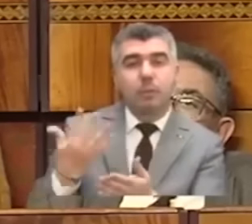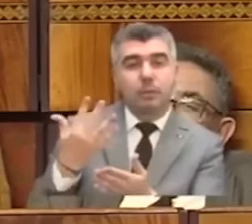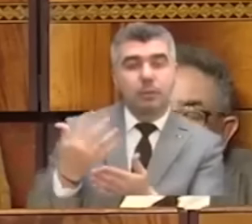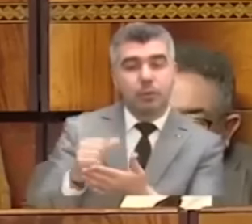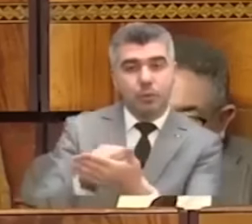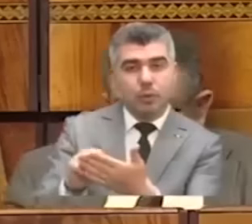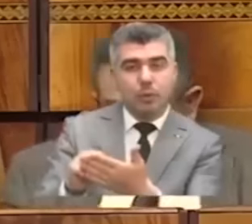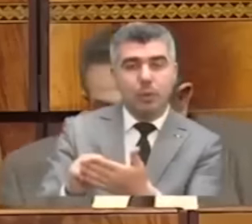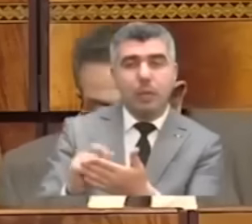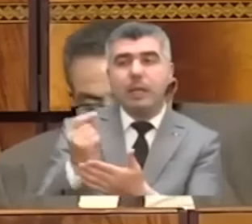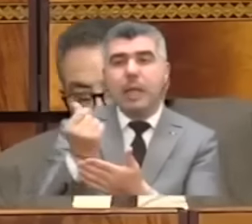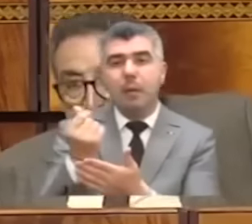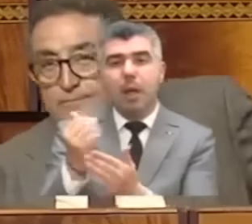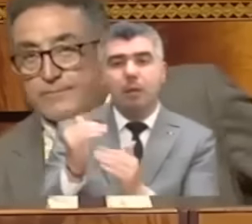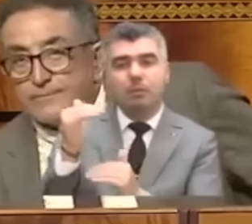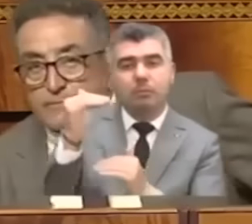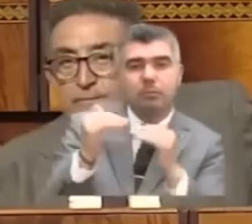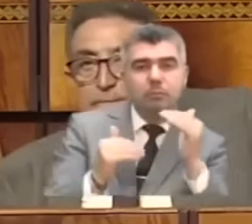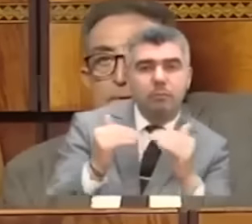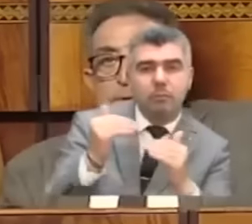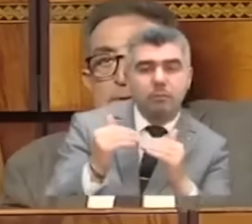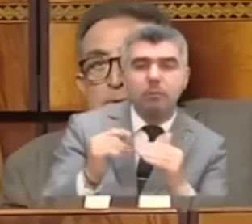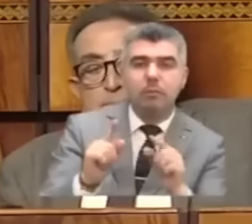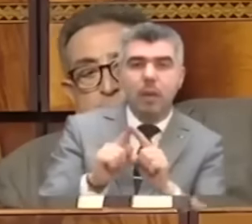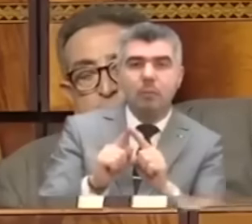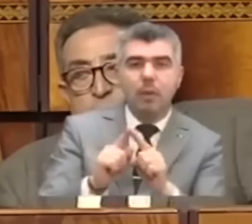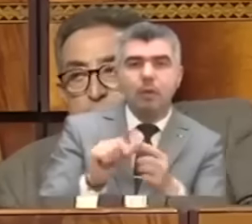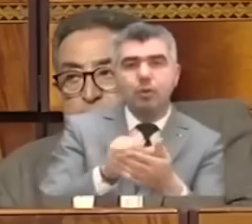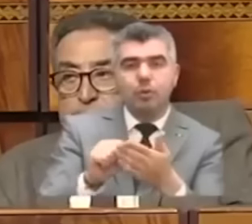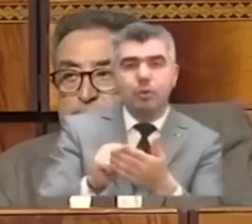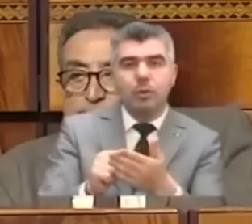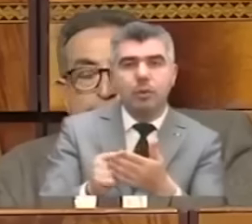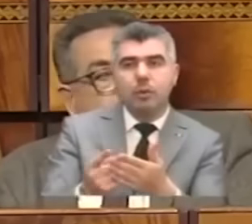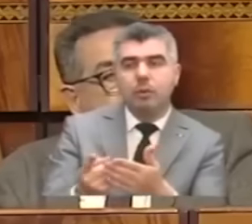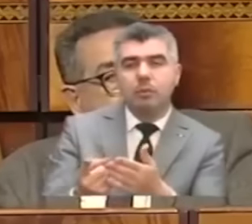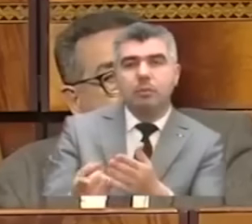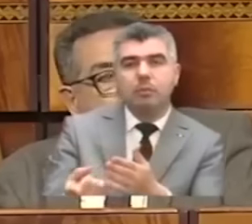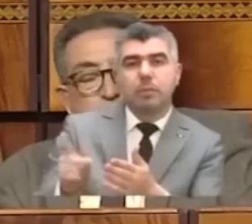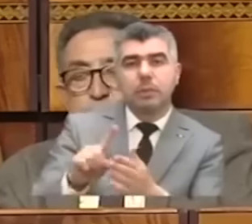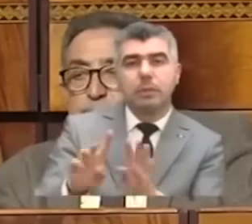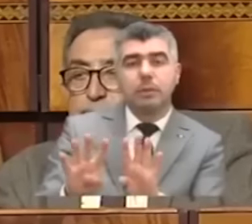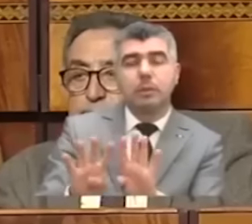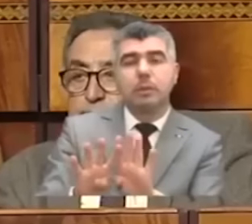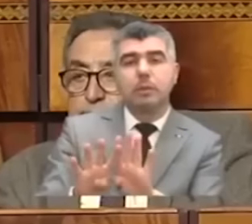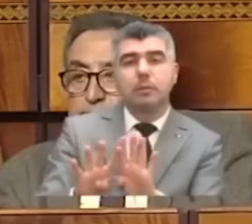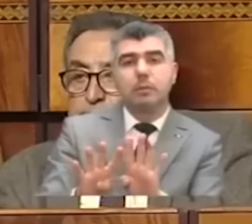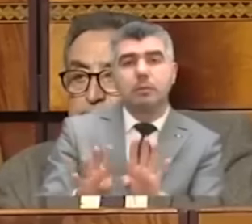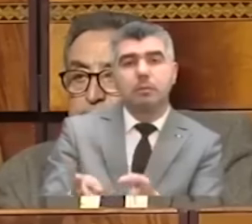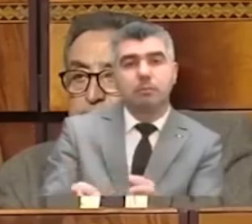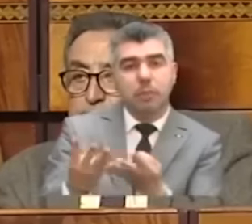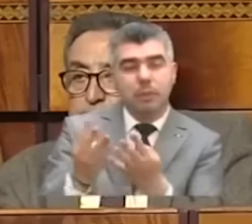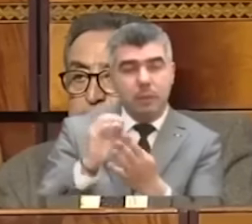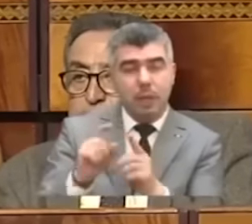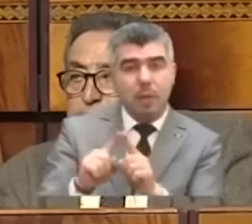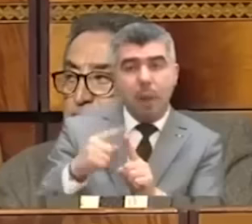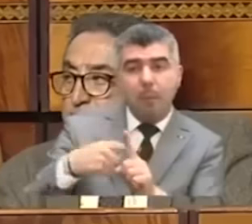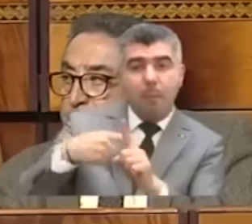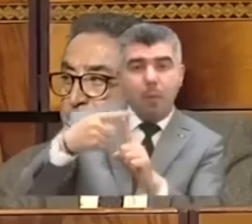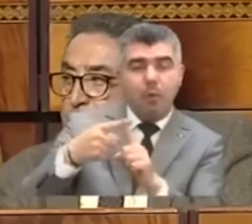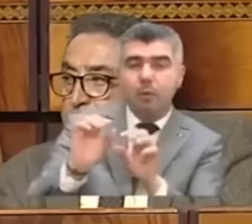الثمن كي تيتقال على أنه ثمن الشراء وهو 1800 درهم، فأضعف الإيمان ما خصوش يزيد الثمن